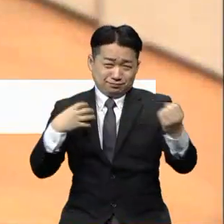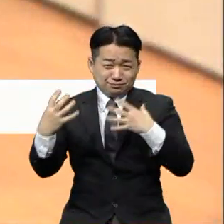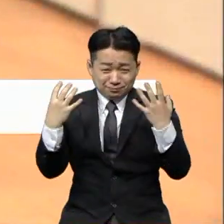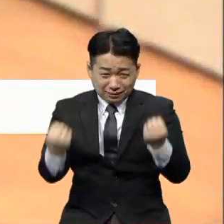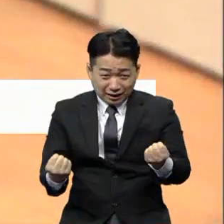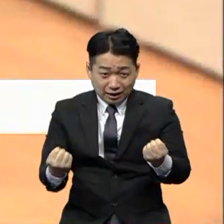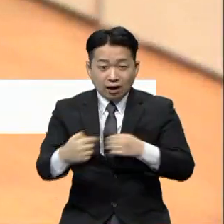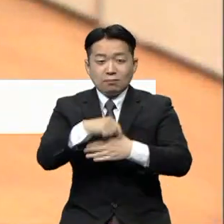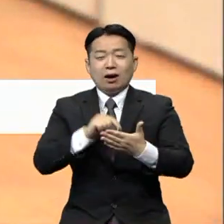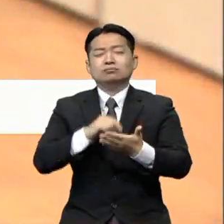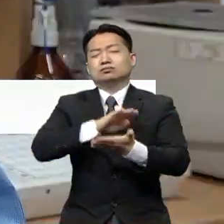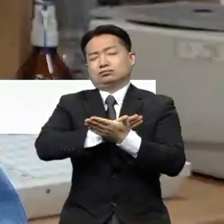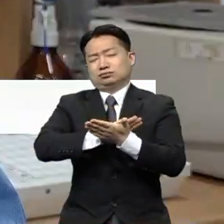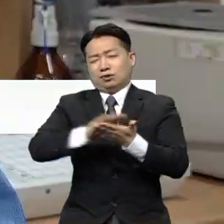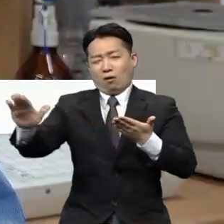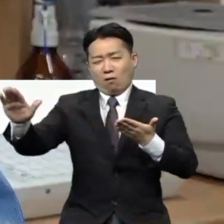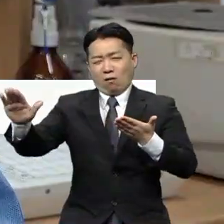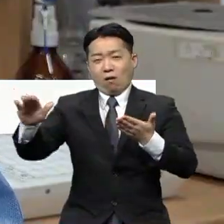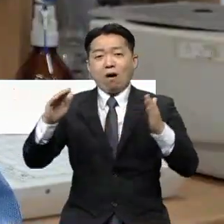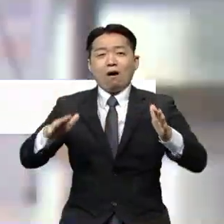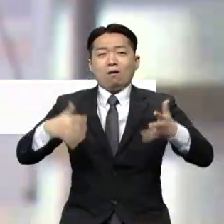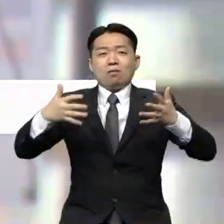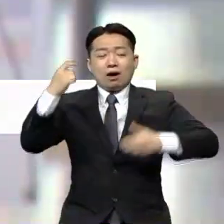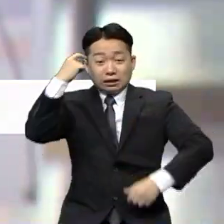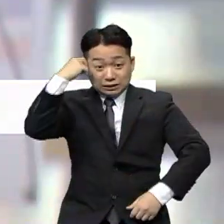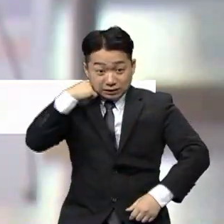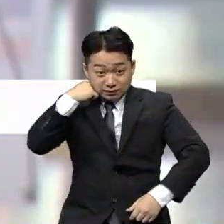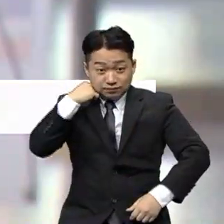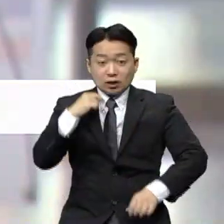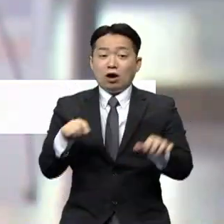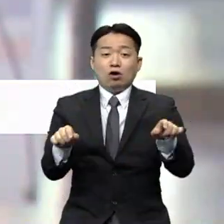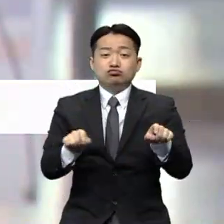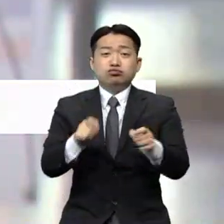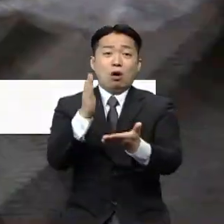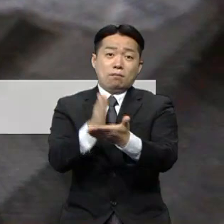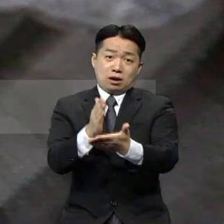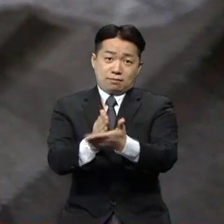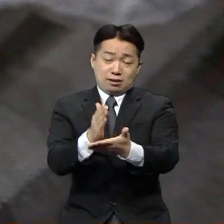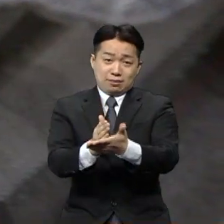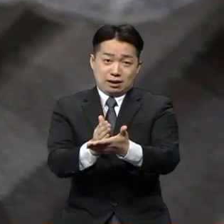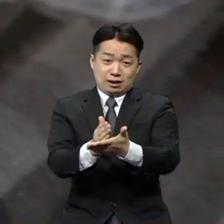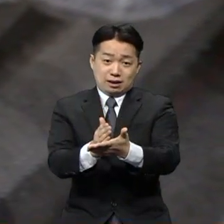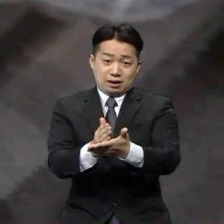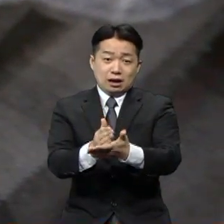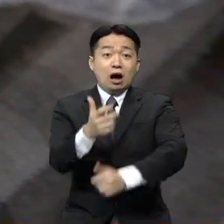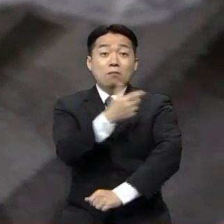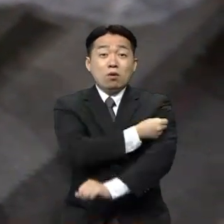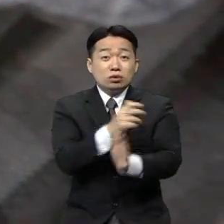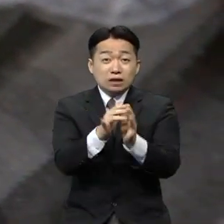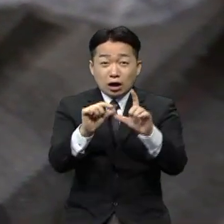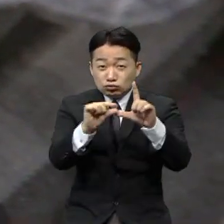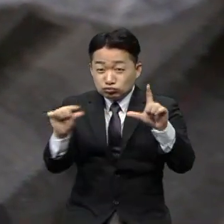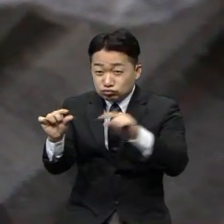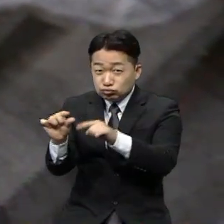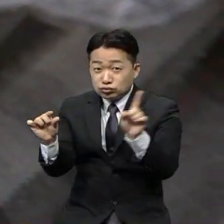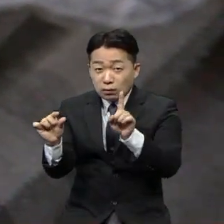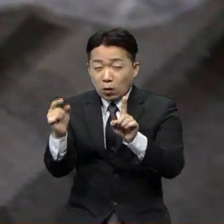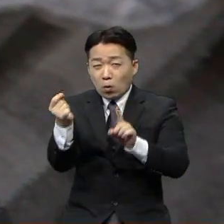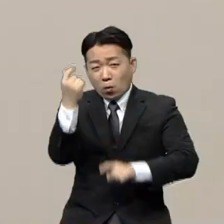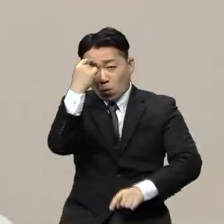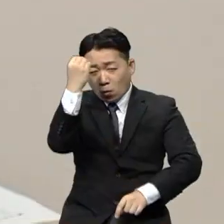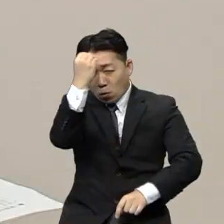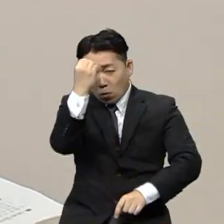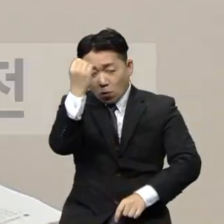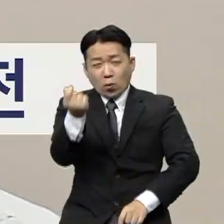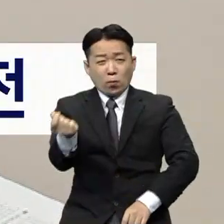나니까 마음이 시원하고 좋습니다. 굉장히 홀가분합니다. 전혀 두려워하실 필요 없습니다. 일부 접종자 가운데 약간의 어지러움